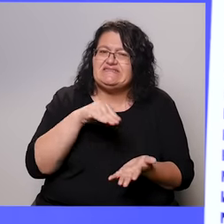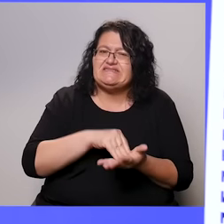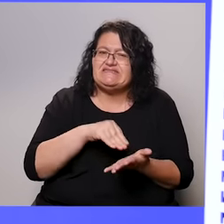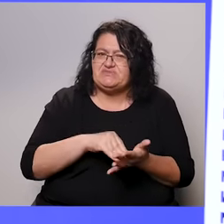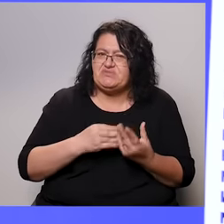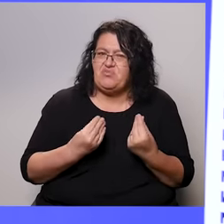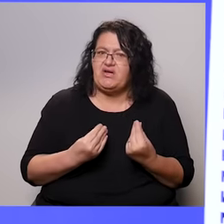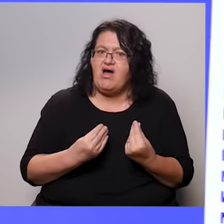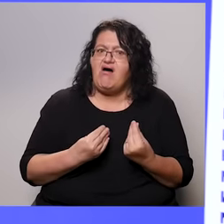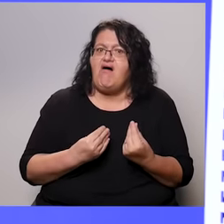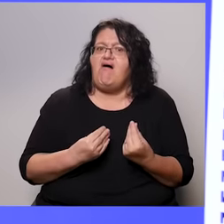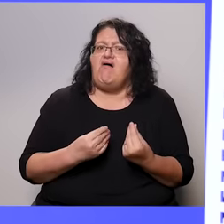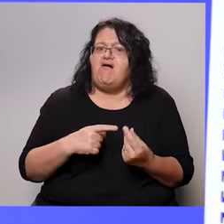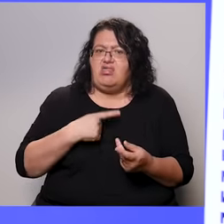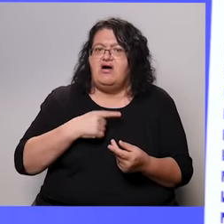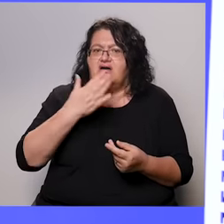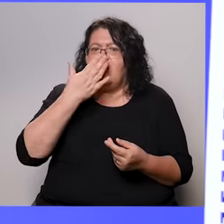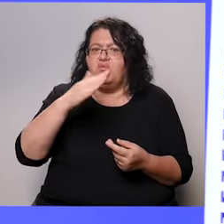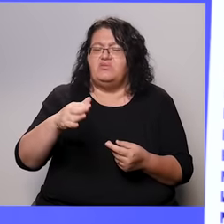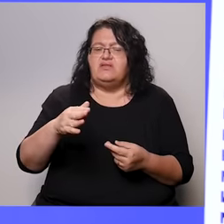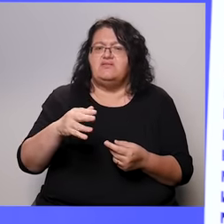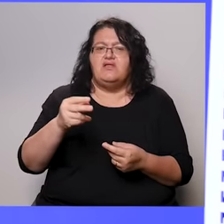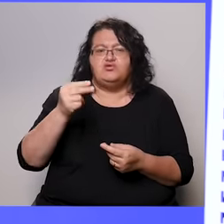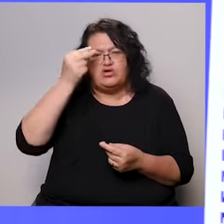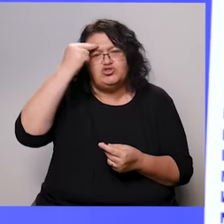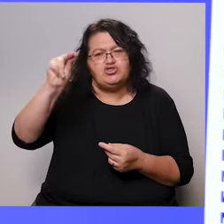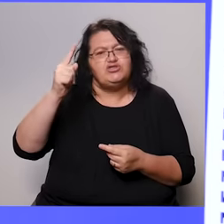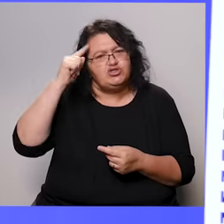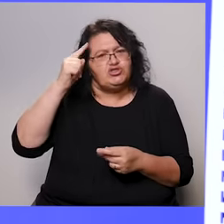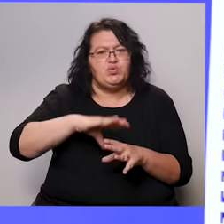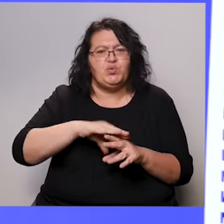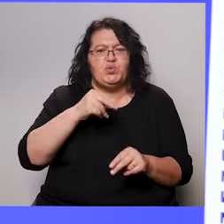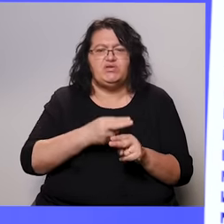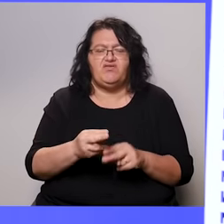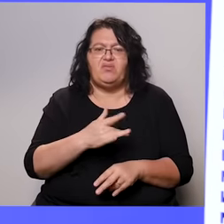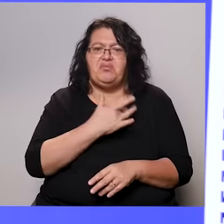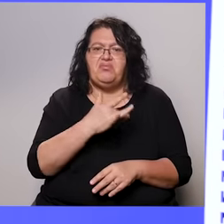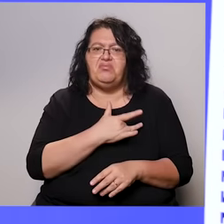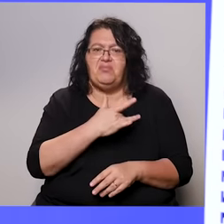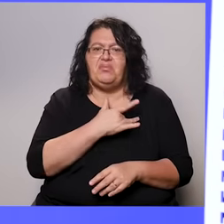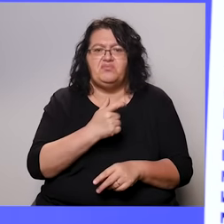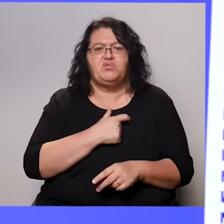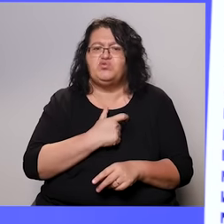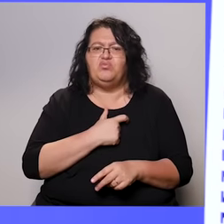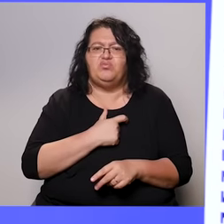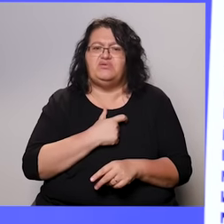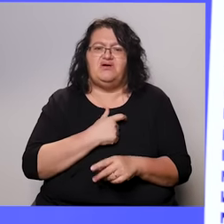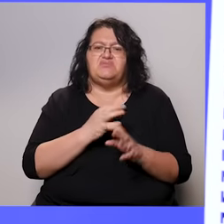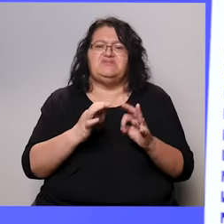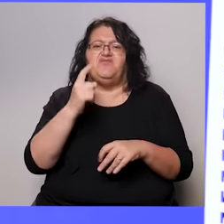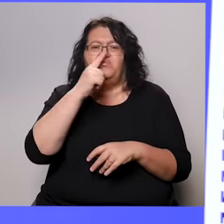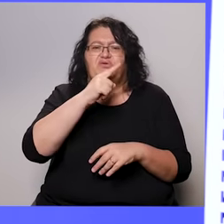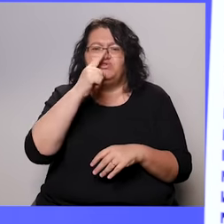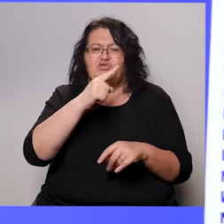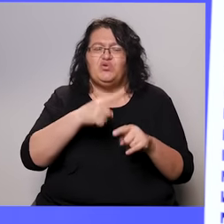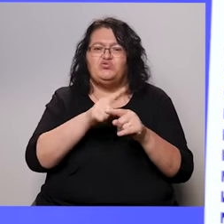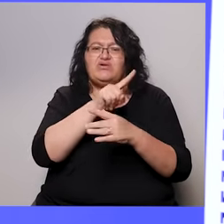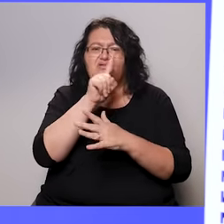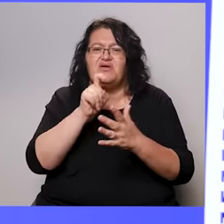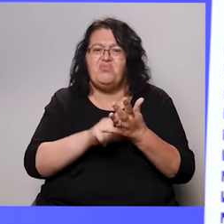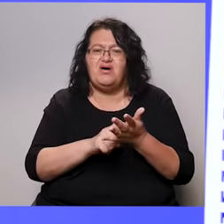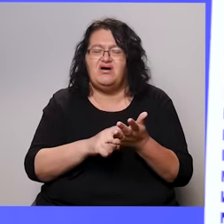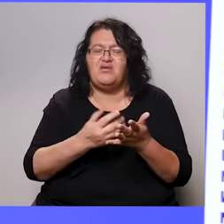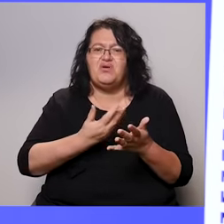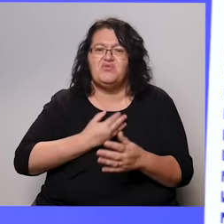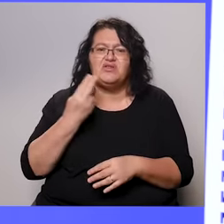Acum eram sincer pentru că eu știu când îmi vorbește Duhul Sfânt cum îmi vorbește. Și nu puteam să nu fiu sincer cu Duhul lui Dumnezeu și cu întrebarea care mi-a adresat